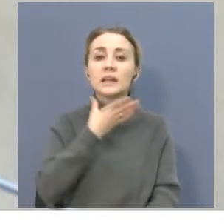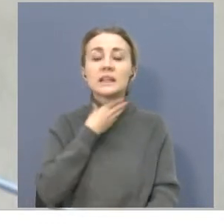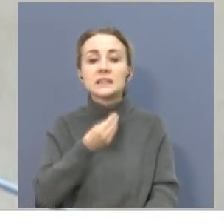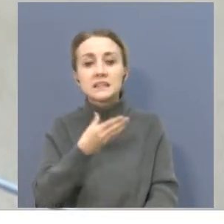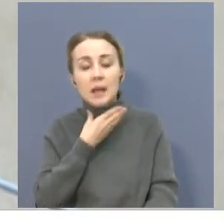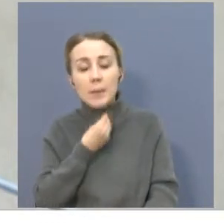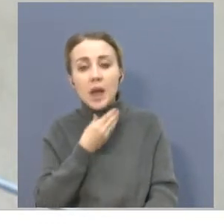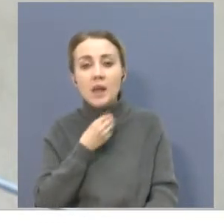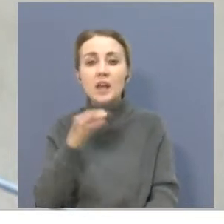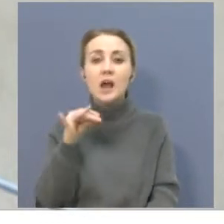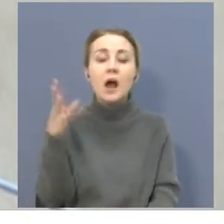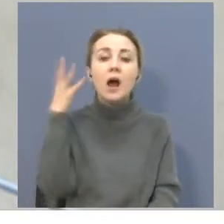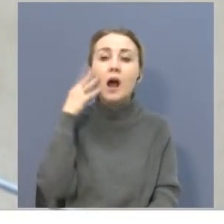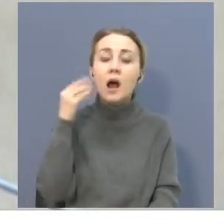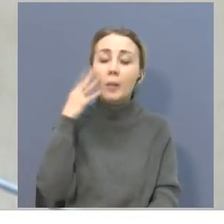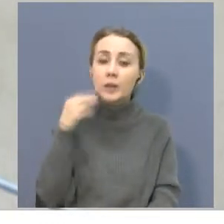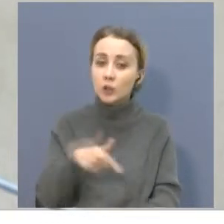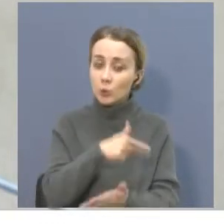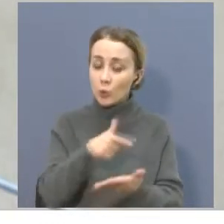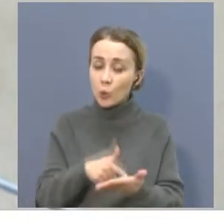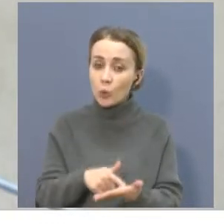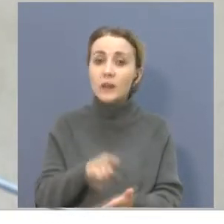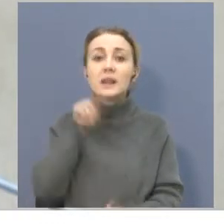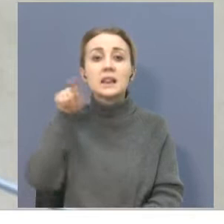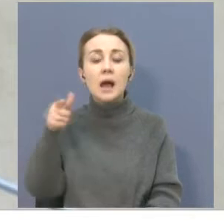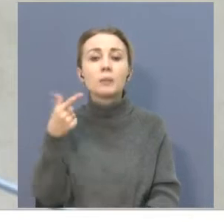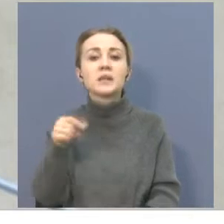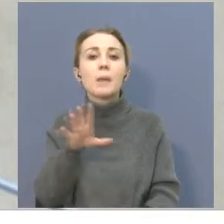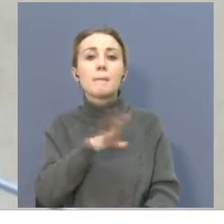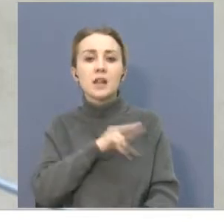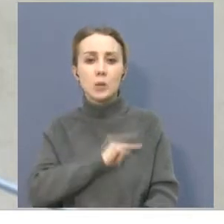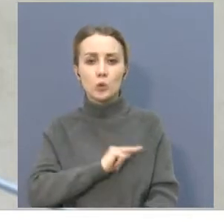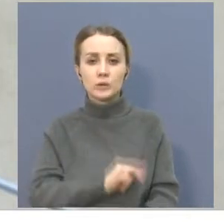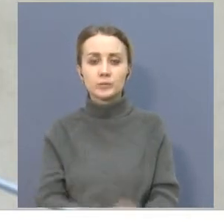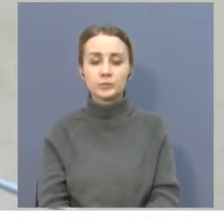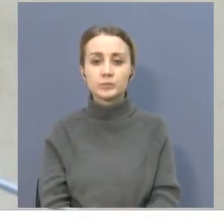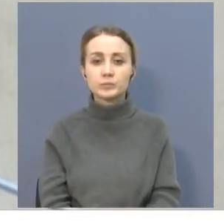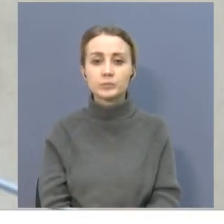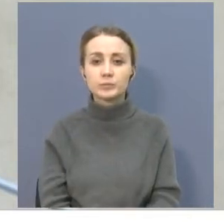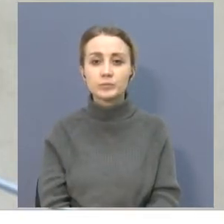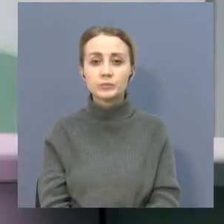Қызылорда, Семей, Алматы қалаларынан да орын алуы керек.